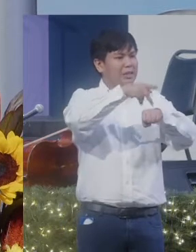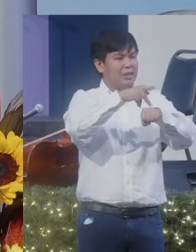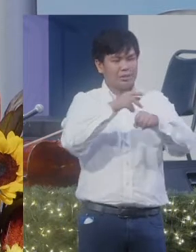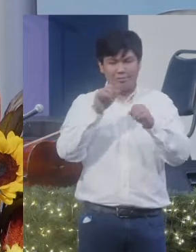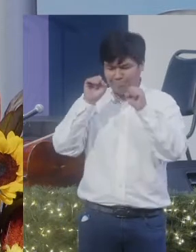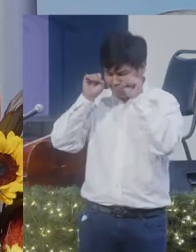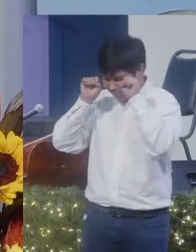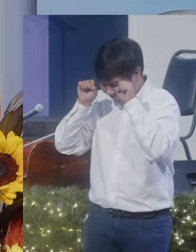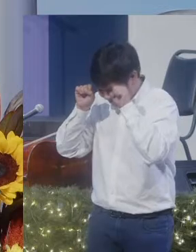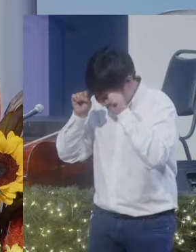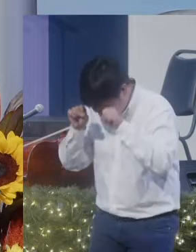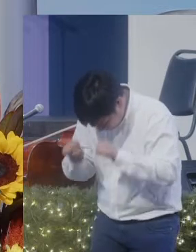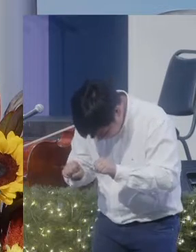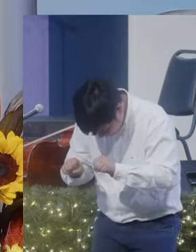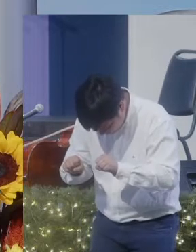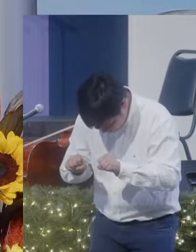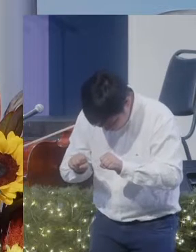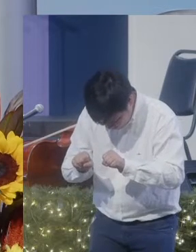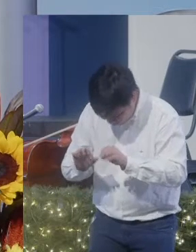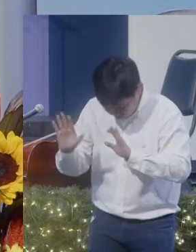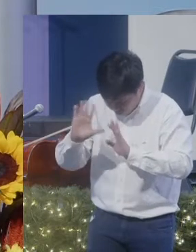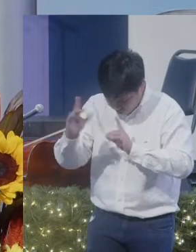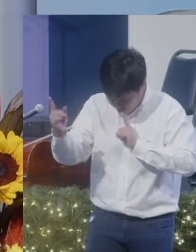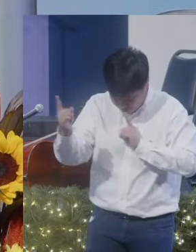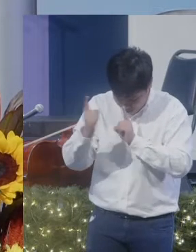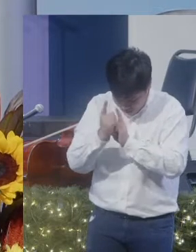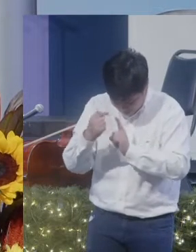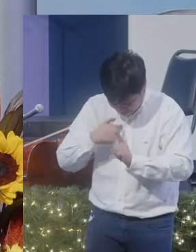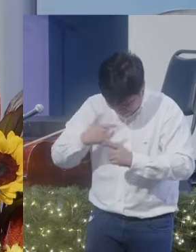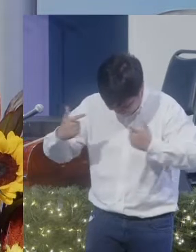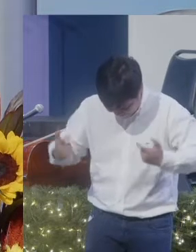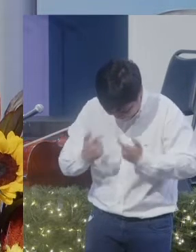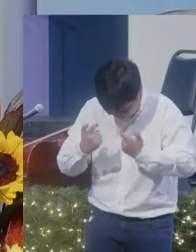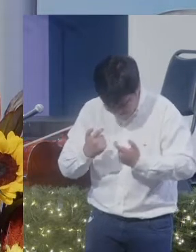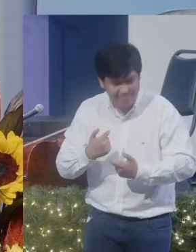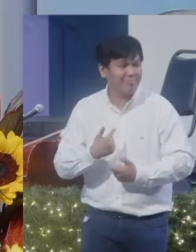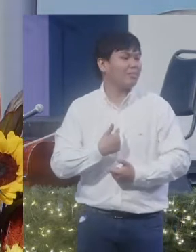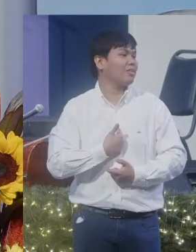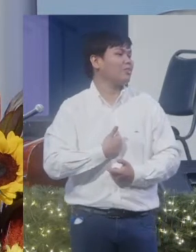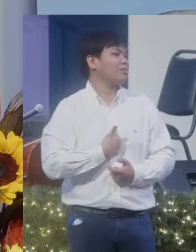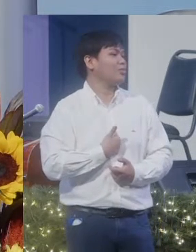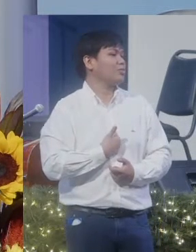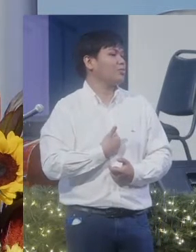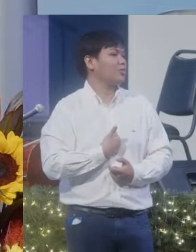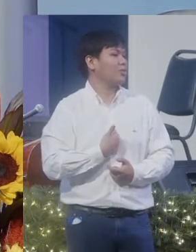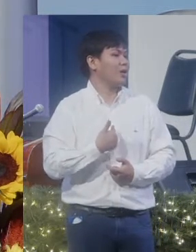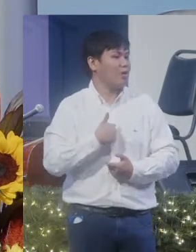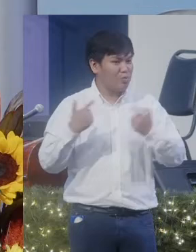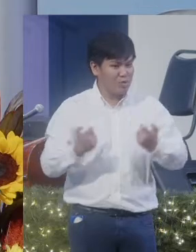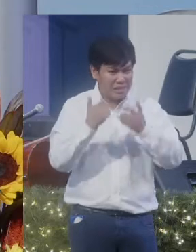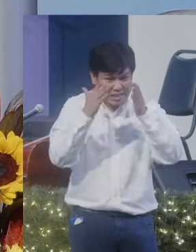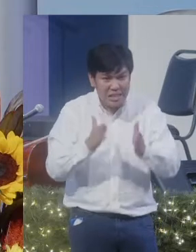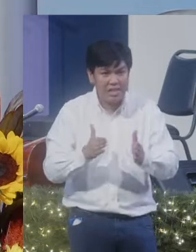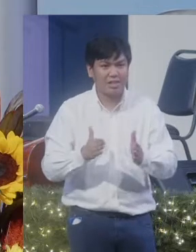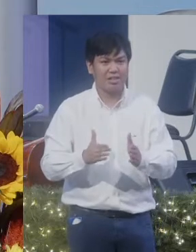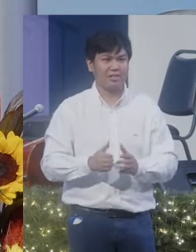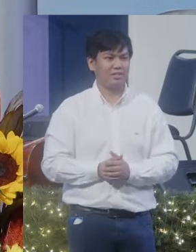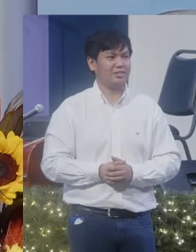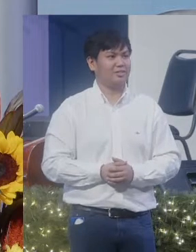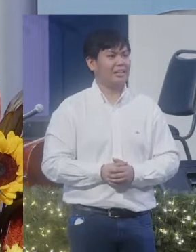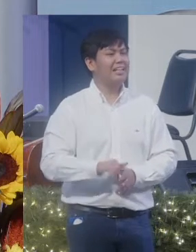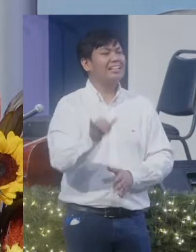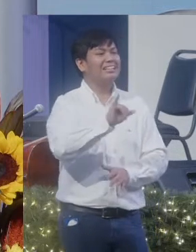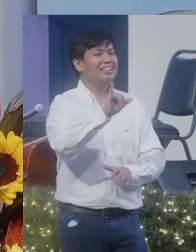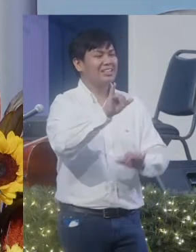at Jesus' knees saying, depart from me, for I am a sinful man. Ganito rin ang naging reaksyon ni Isaiah